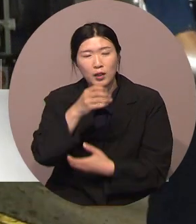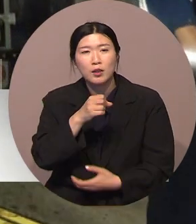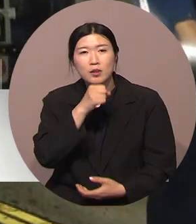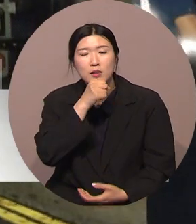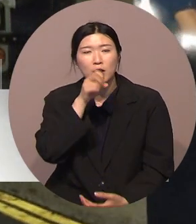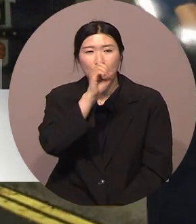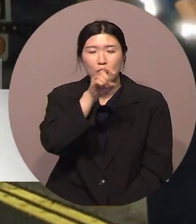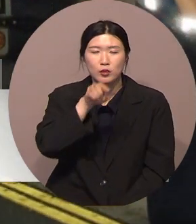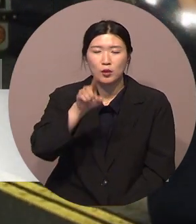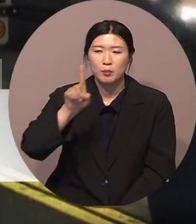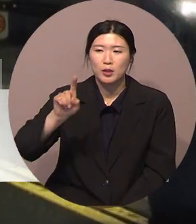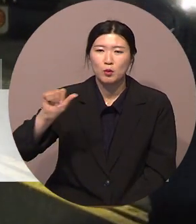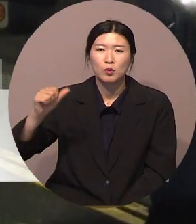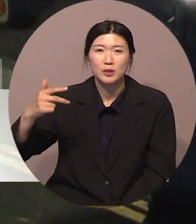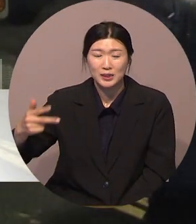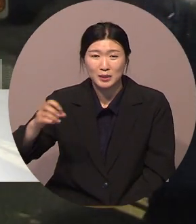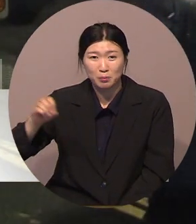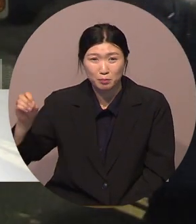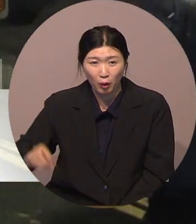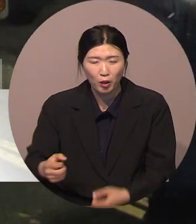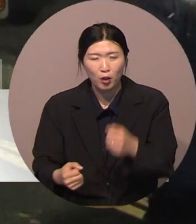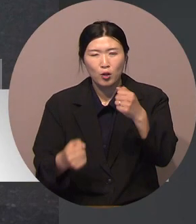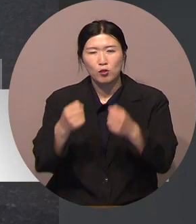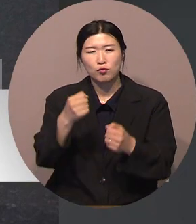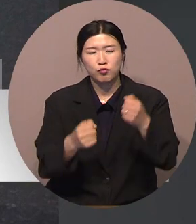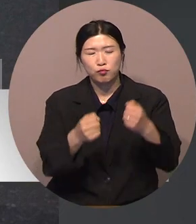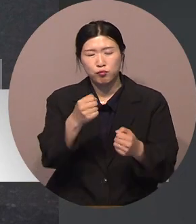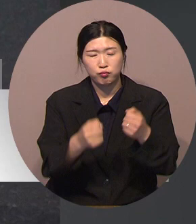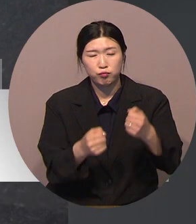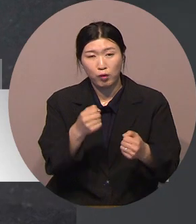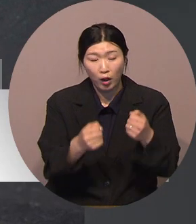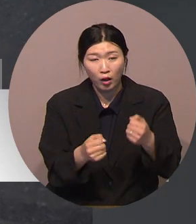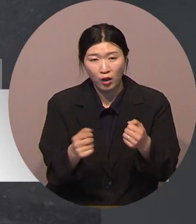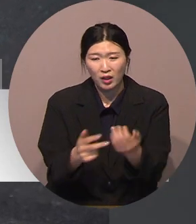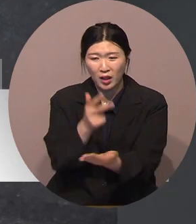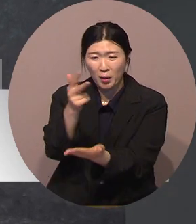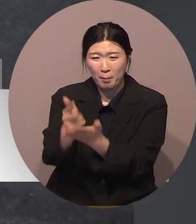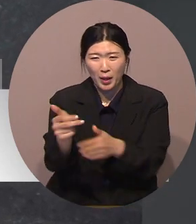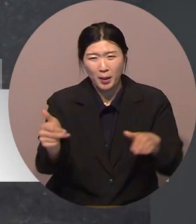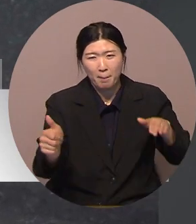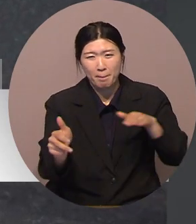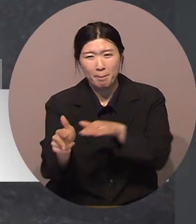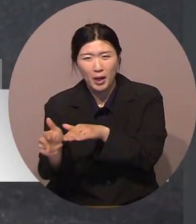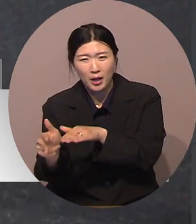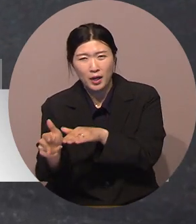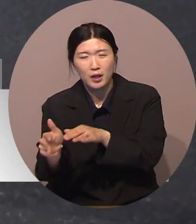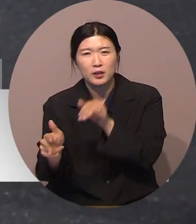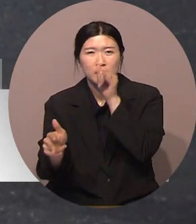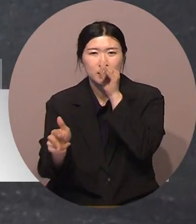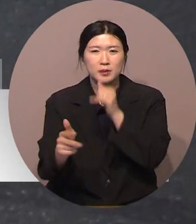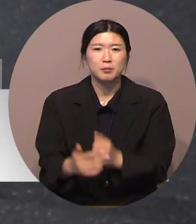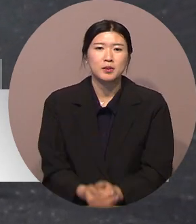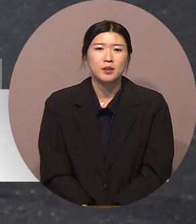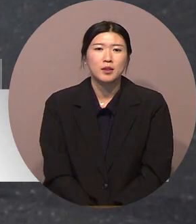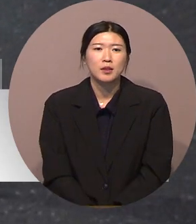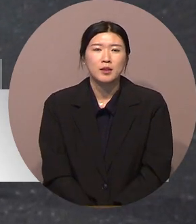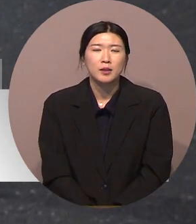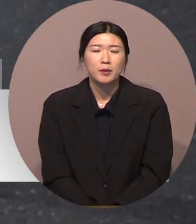7% 만취 상태로 승용차를 몰던 30대 남성이 길에 주차된 1톤 화물차를